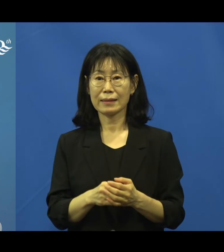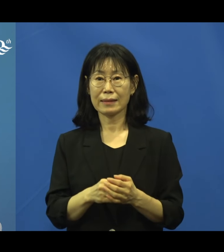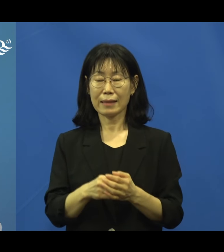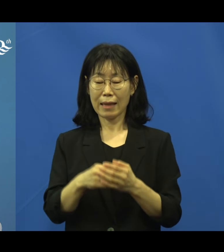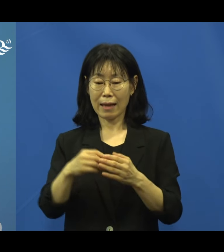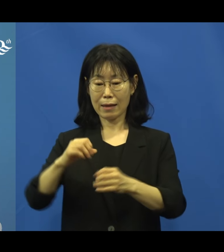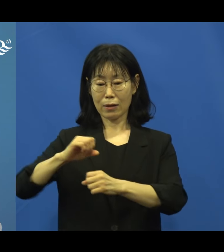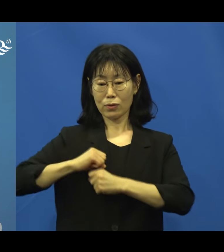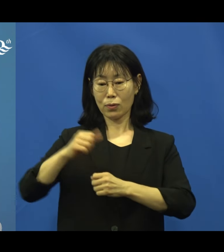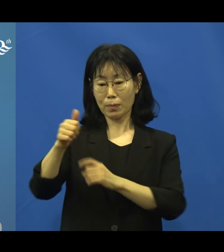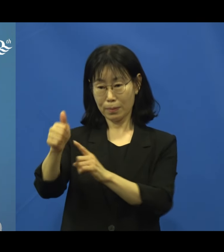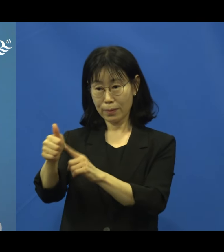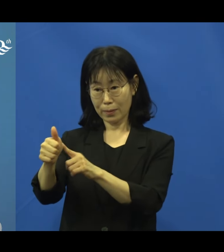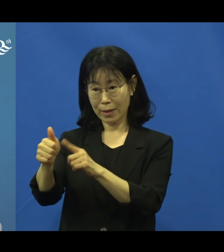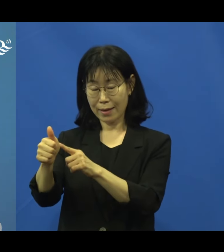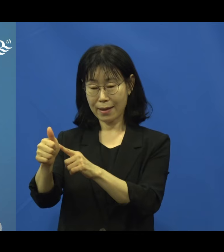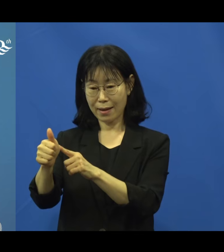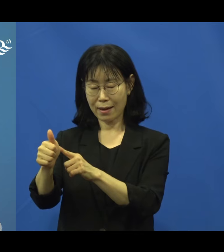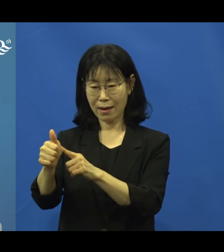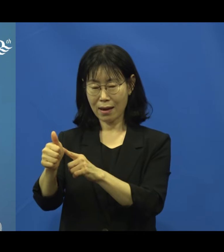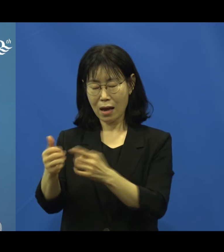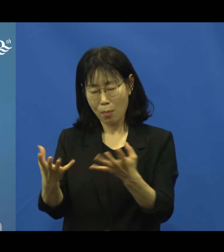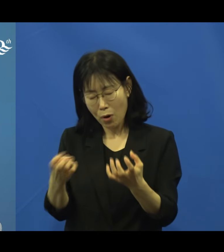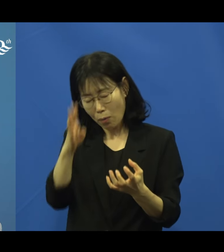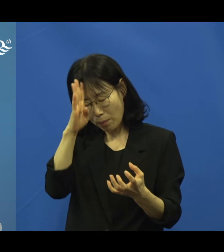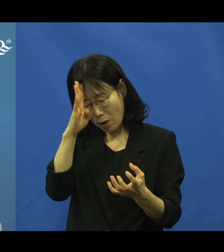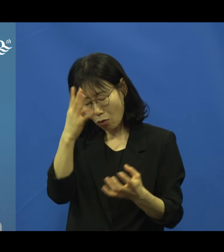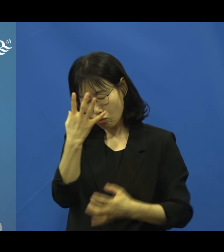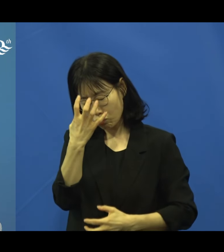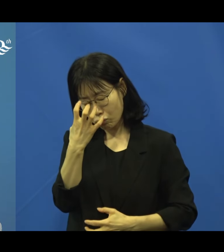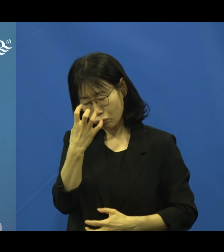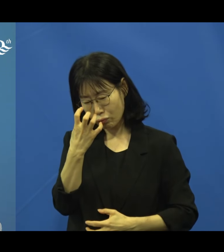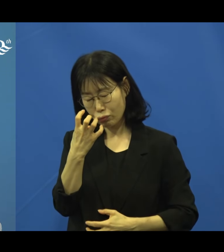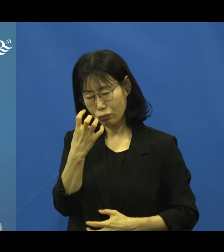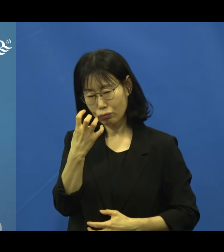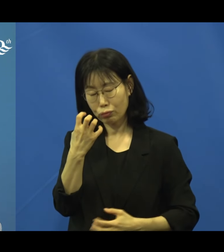집에 한 줄기 빛이 쫙 비치는 거예요.